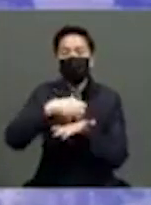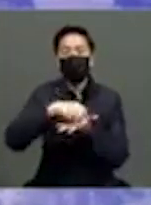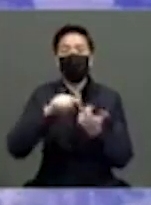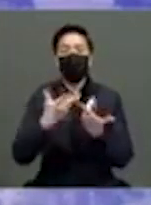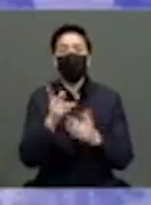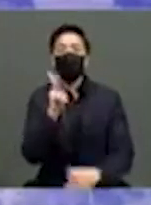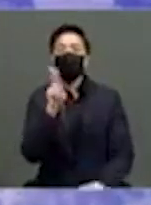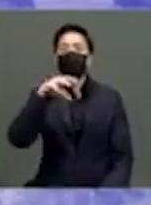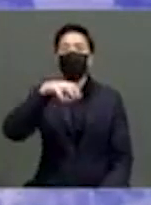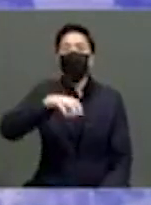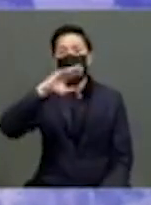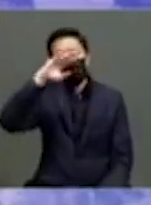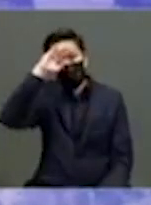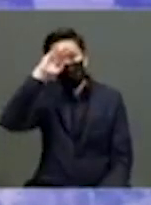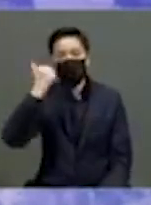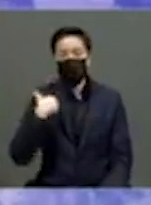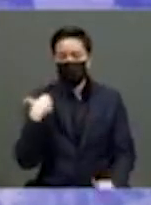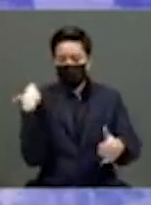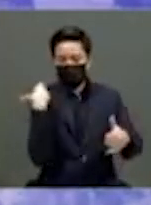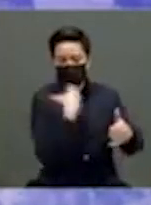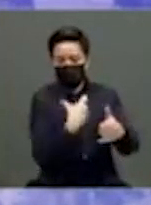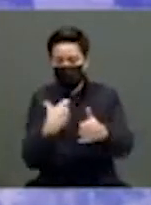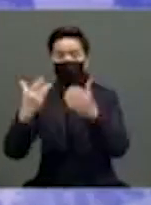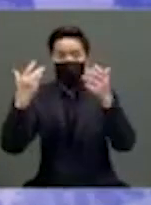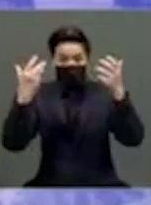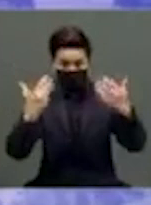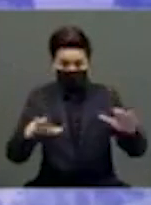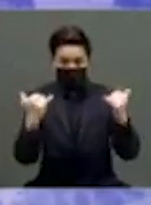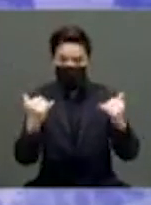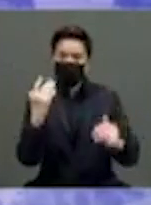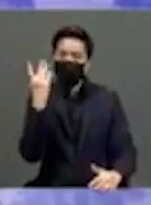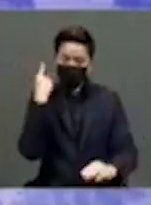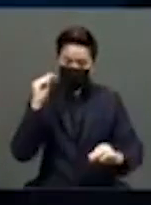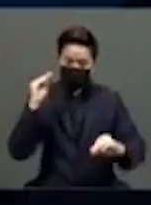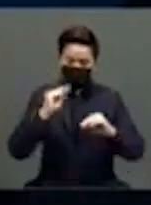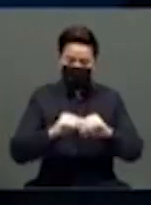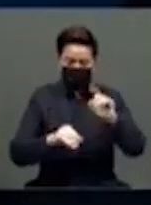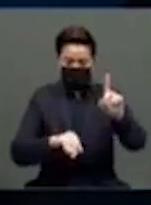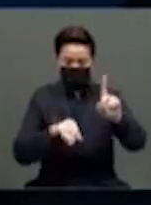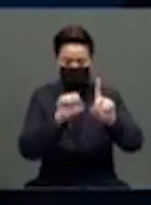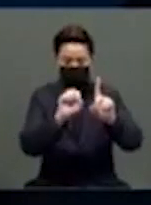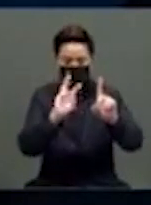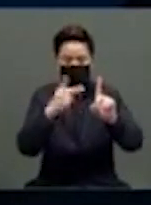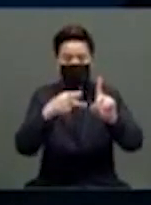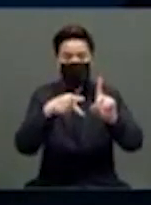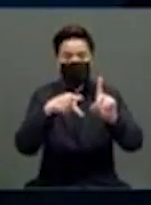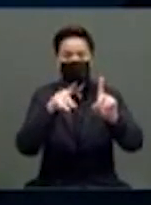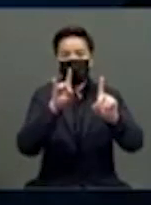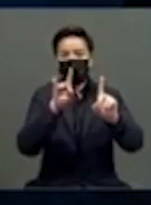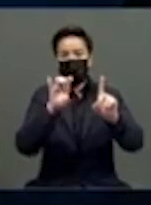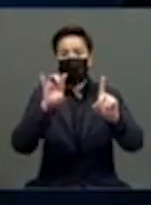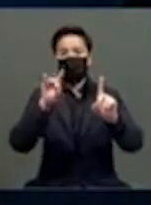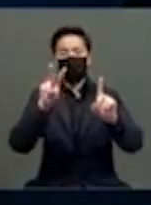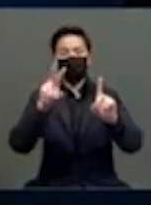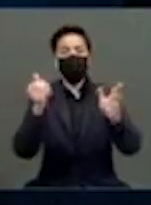กรมควบคุมโรคนะครับมีการฉีดไปแล้วนะครับเพิ่มขึ้นเมื่อวานนี้ 106000882